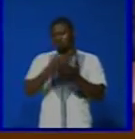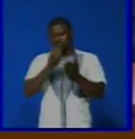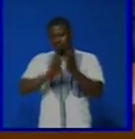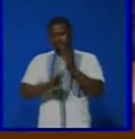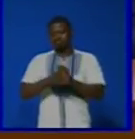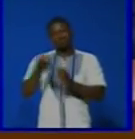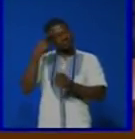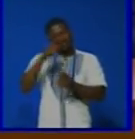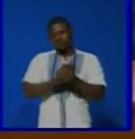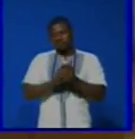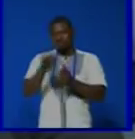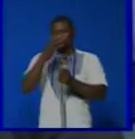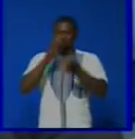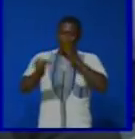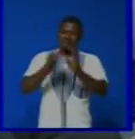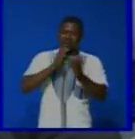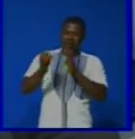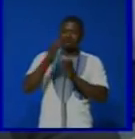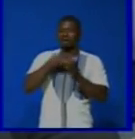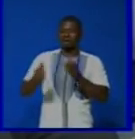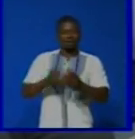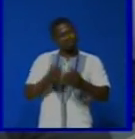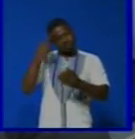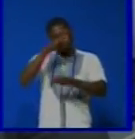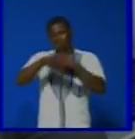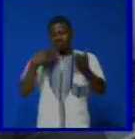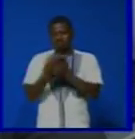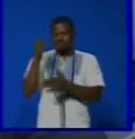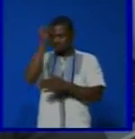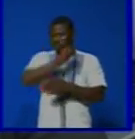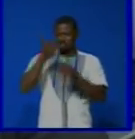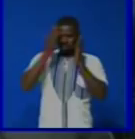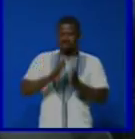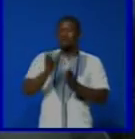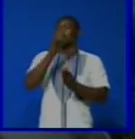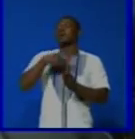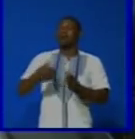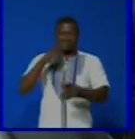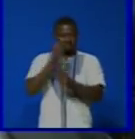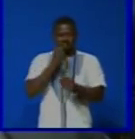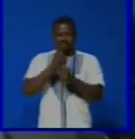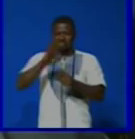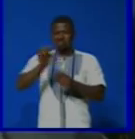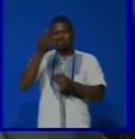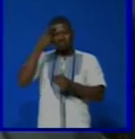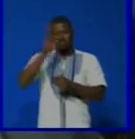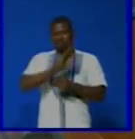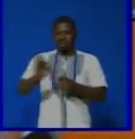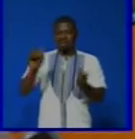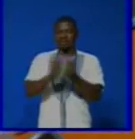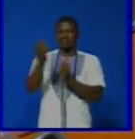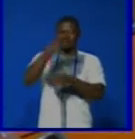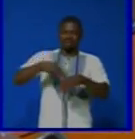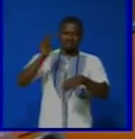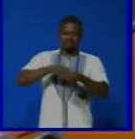communication abordable et accessible, c'est ce à quoi s'attelle le gouvernement burkinabé à travers la mise en œuvre de